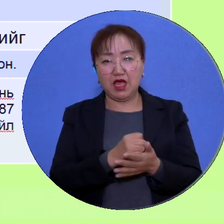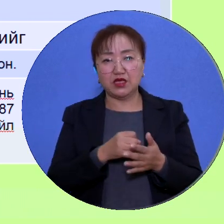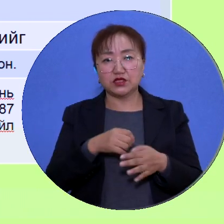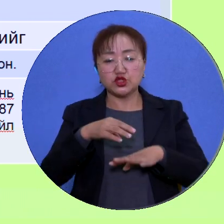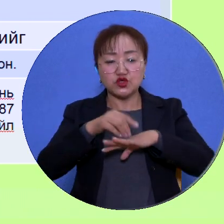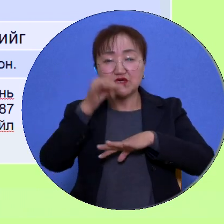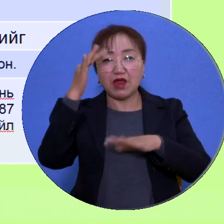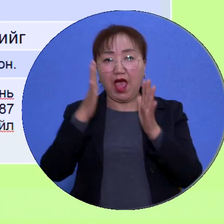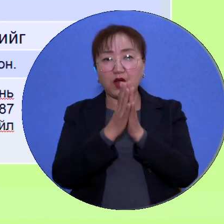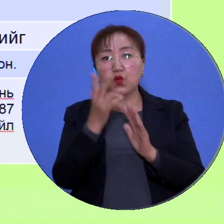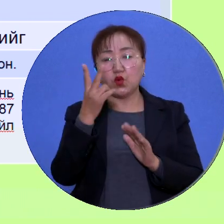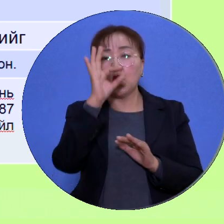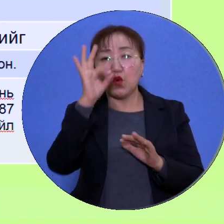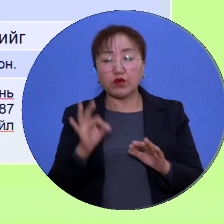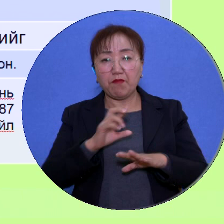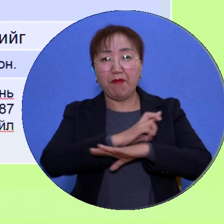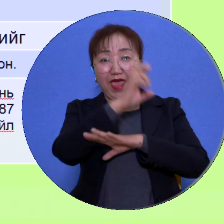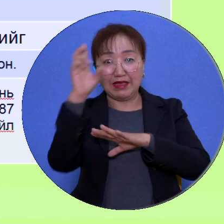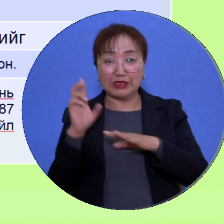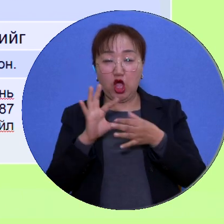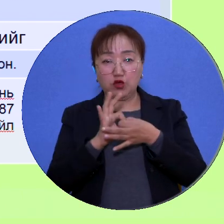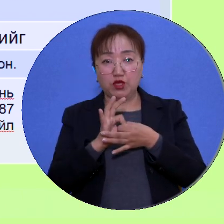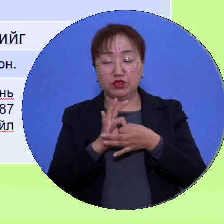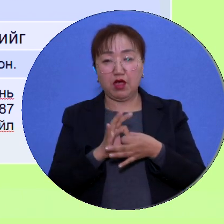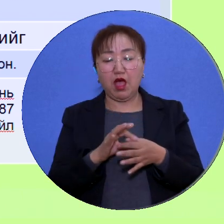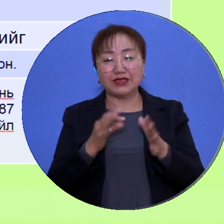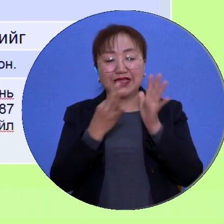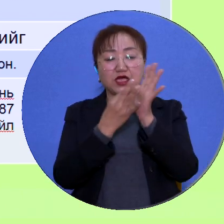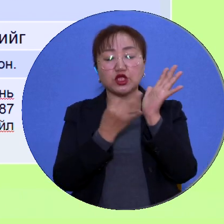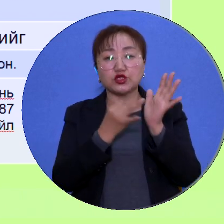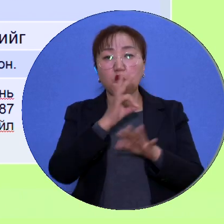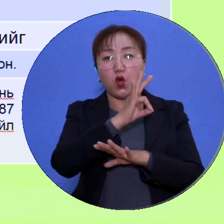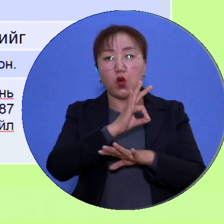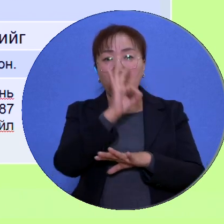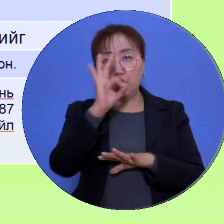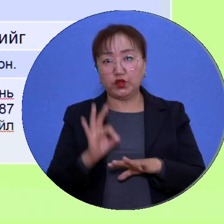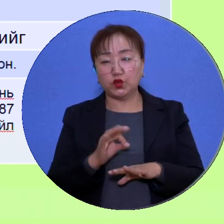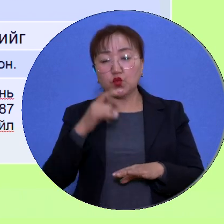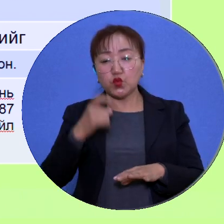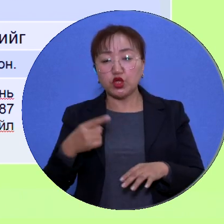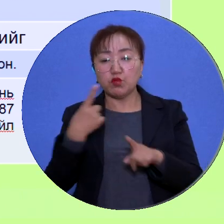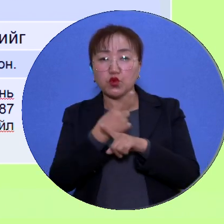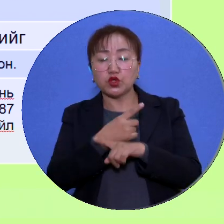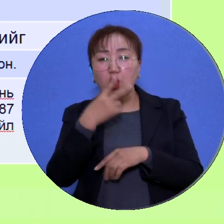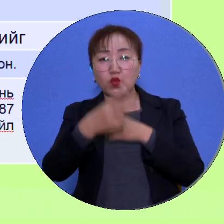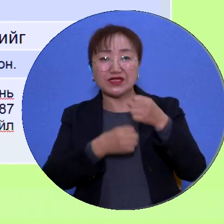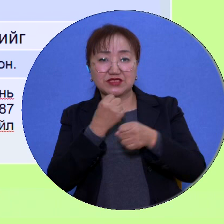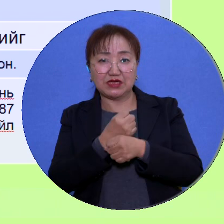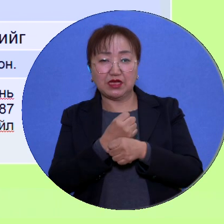པའོ དེད དེ རེལ ནི དེེད དེད དེད སྔའི ནོ གནད ཚོད པའི རེད དེད དེད